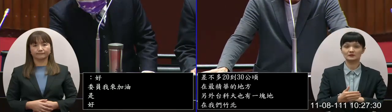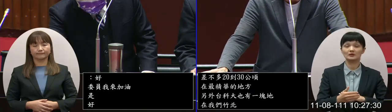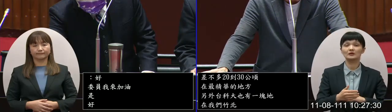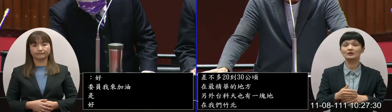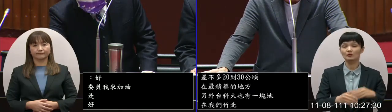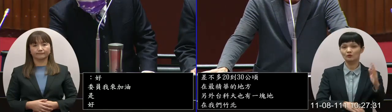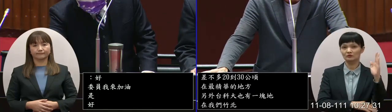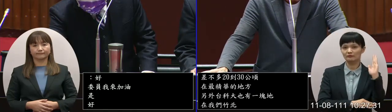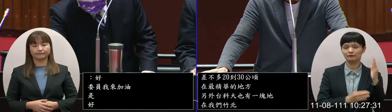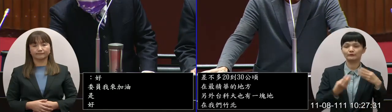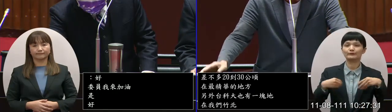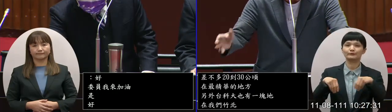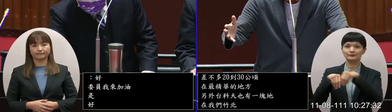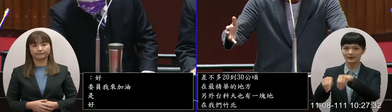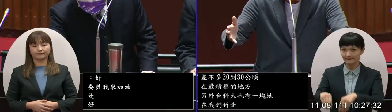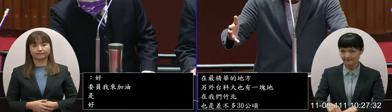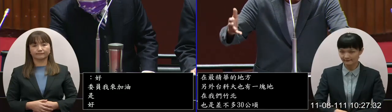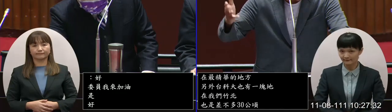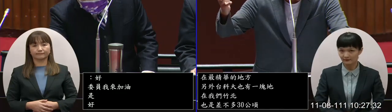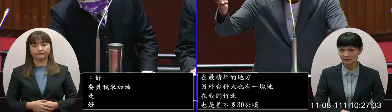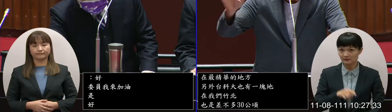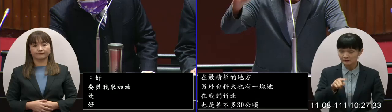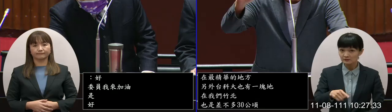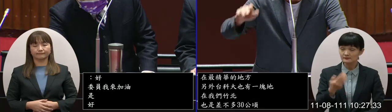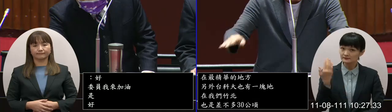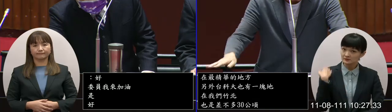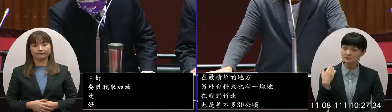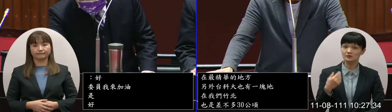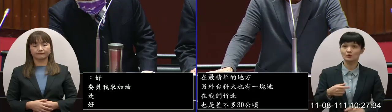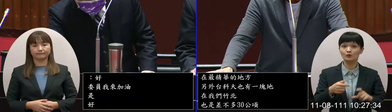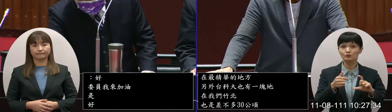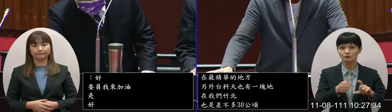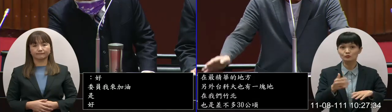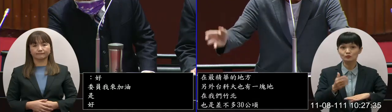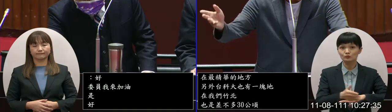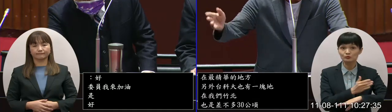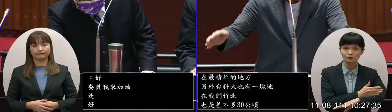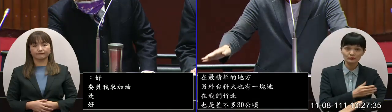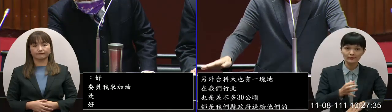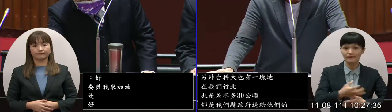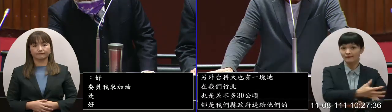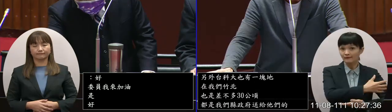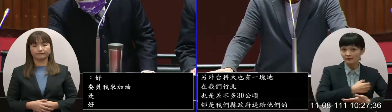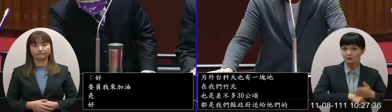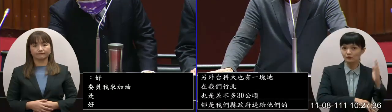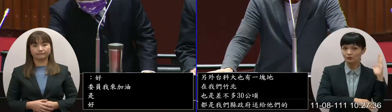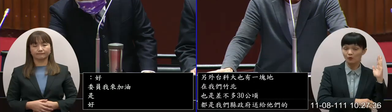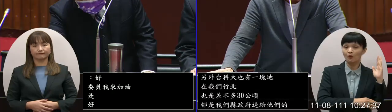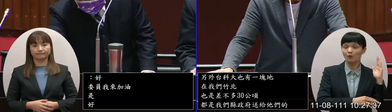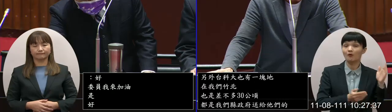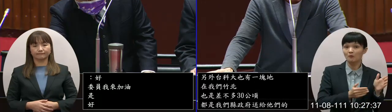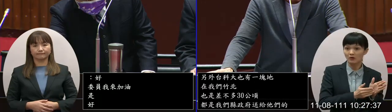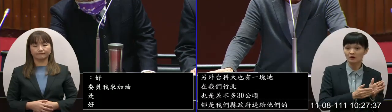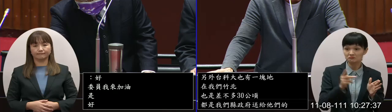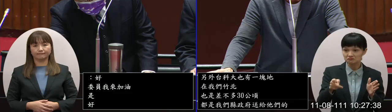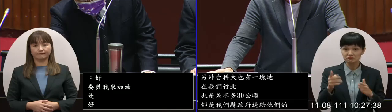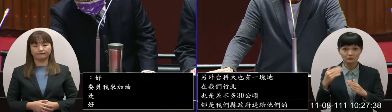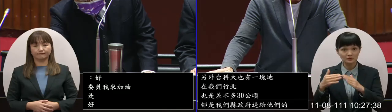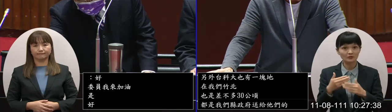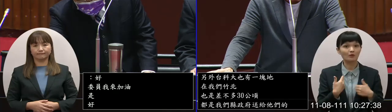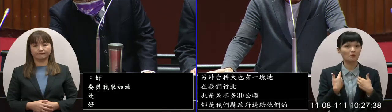区段征收、哦、那个地、哦啊、就无偿了、啊，就给这个学校。你知道他这样